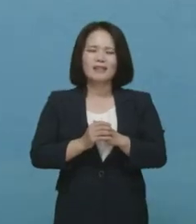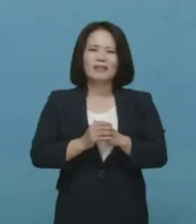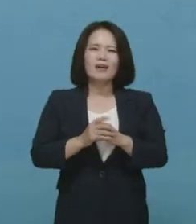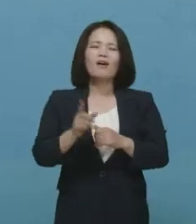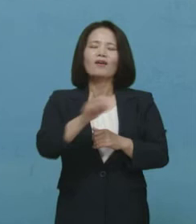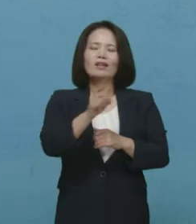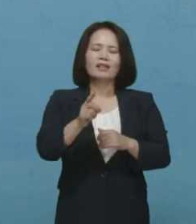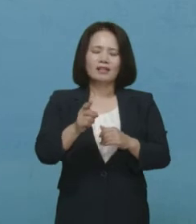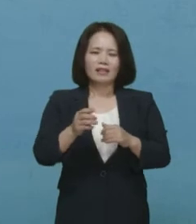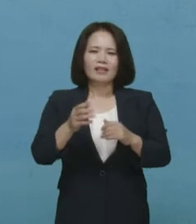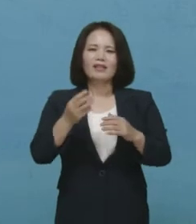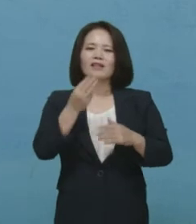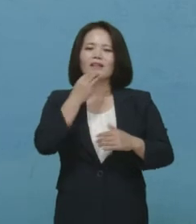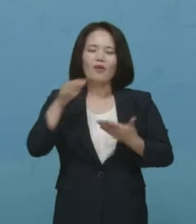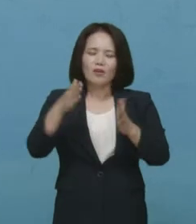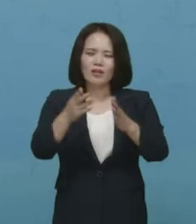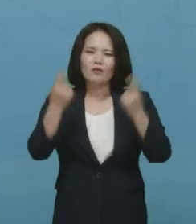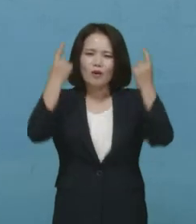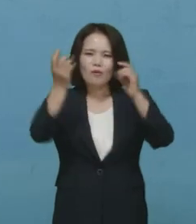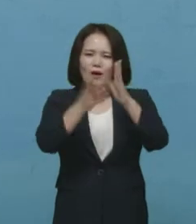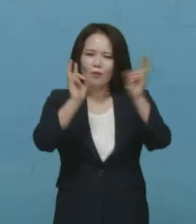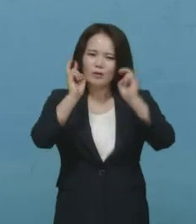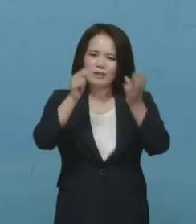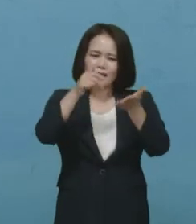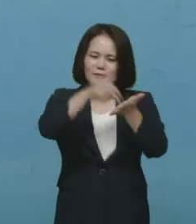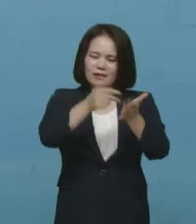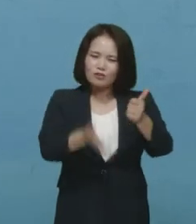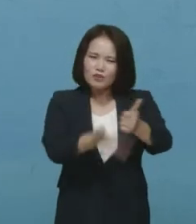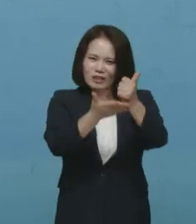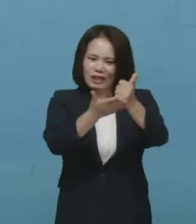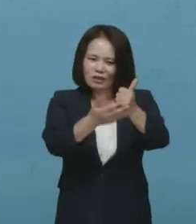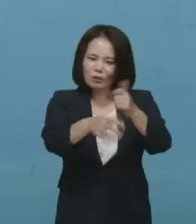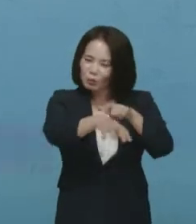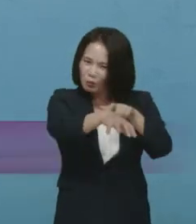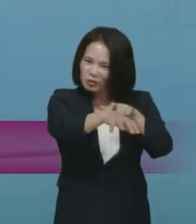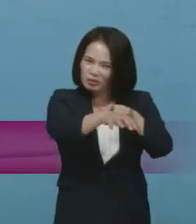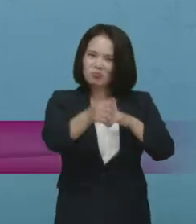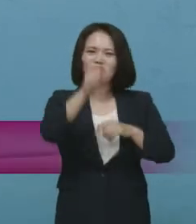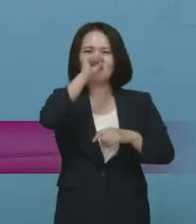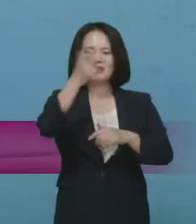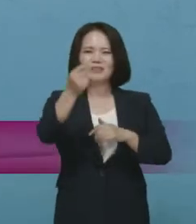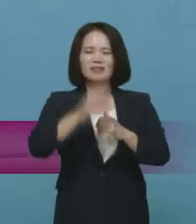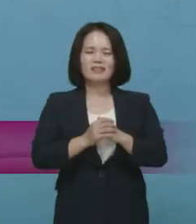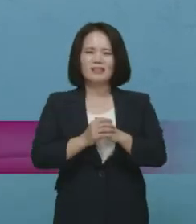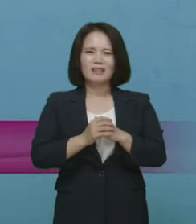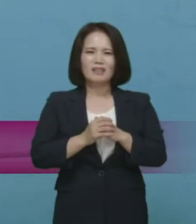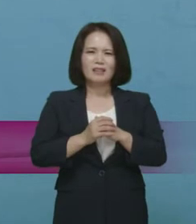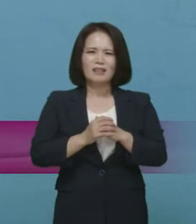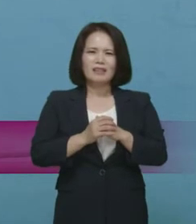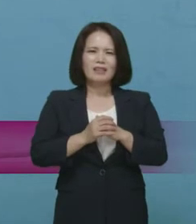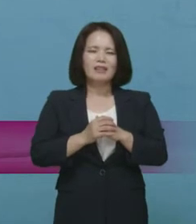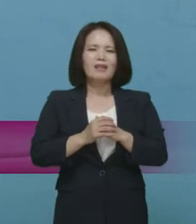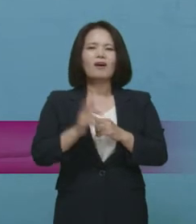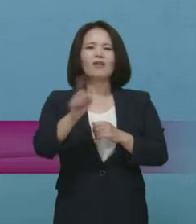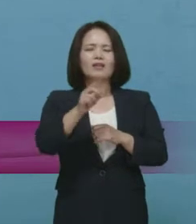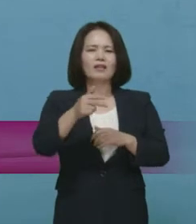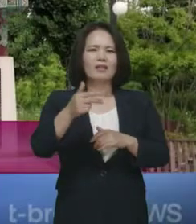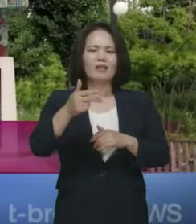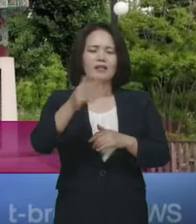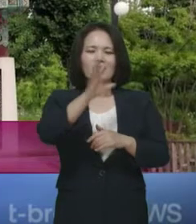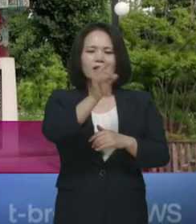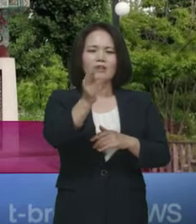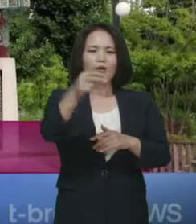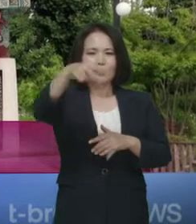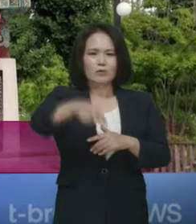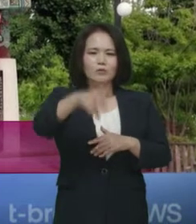경기관광공사 가 추천한 곳이 그가 에 여행하기 좀 더 할 것 같은데요 4 천년 고철 여주 신륵사 를